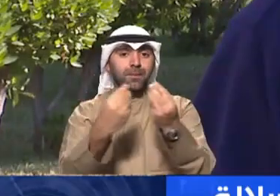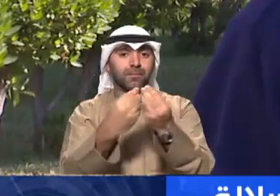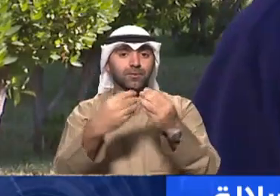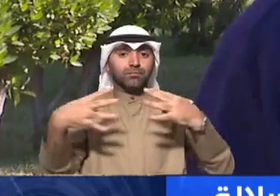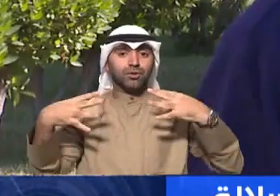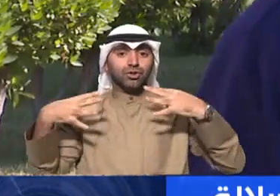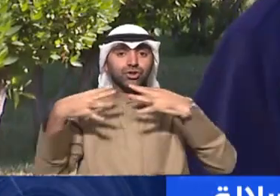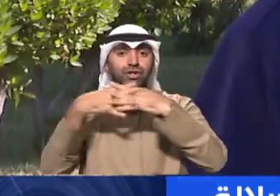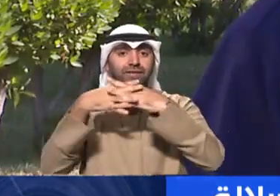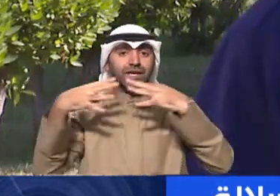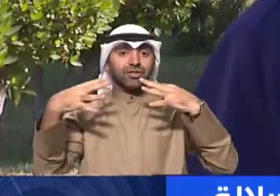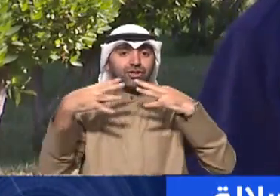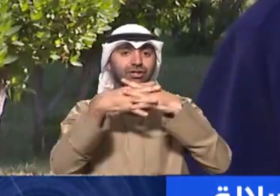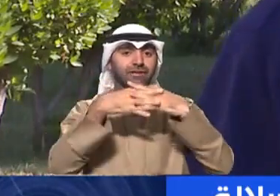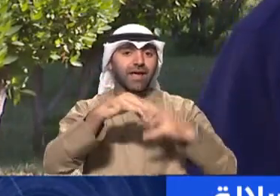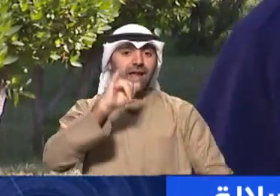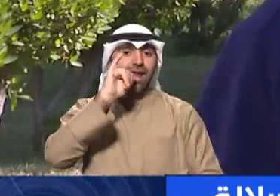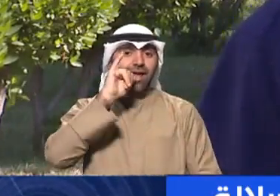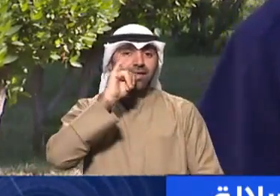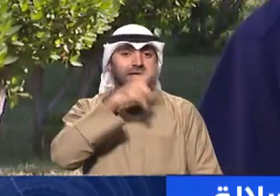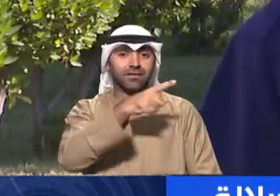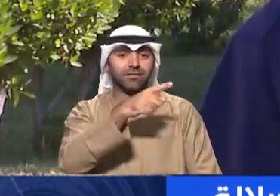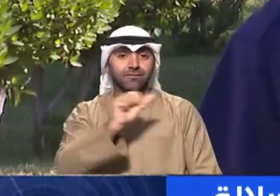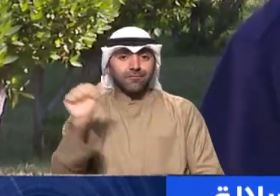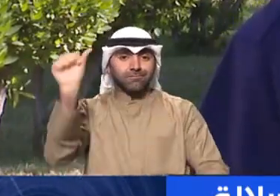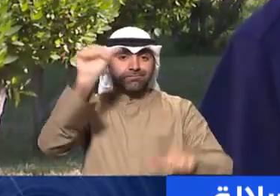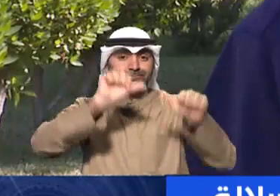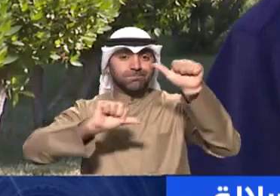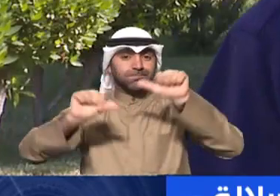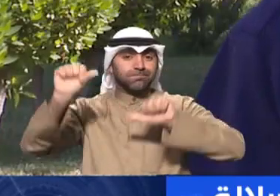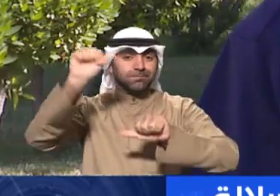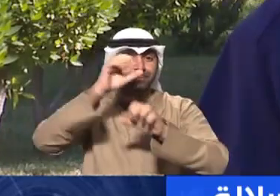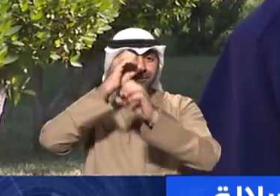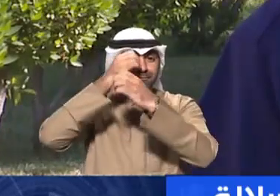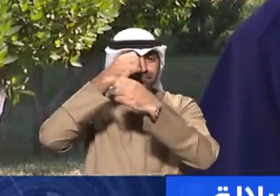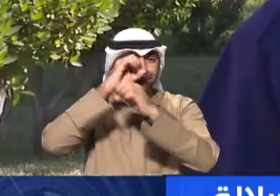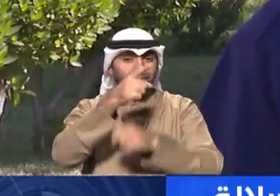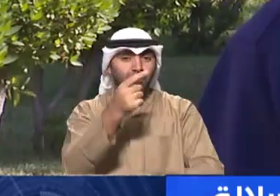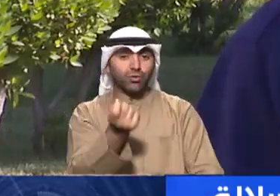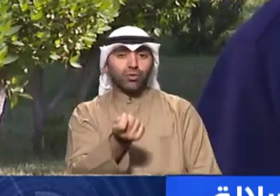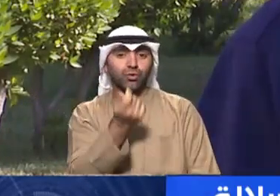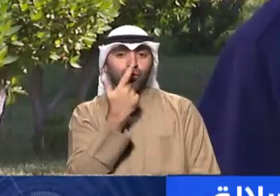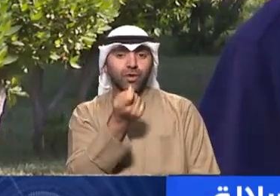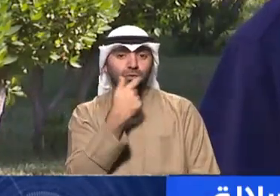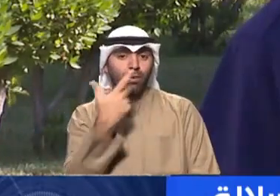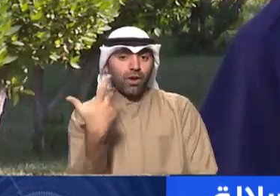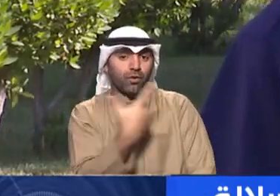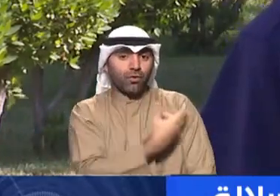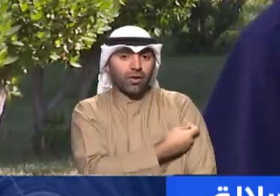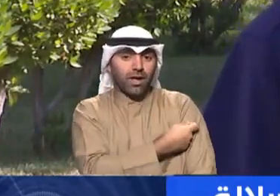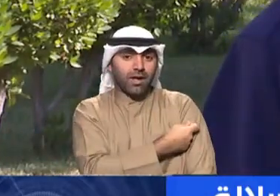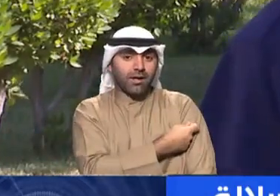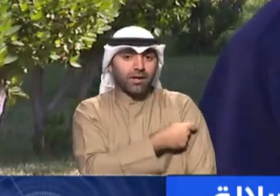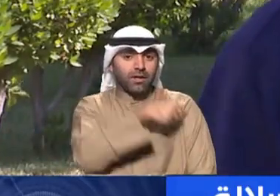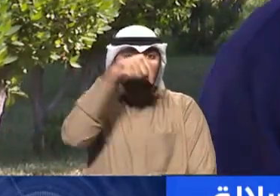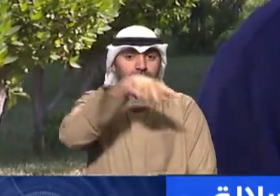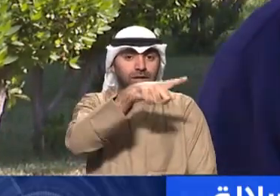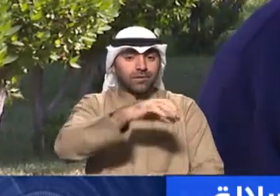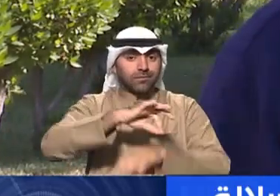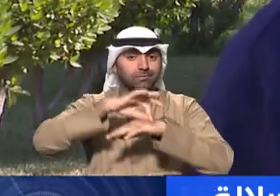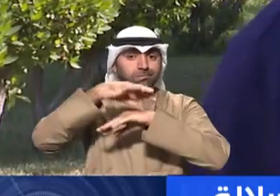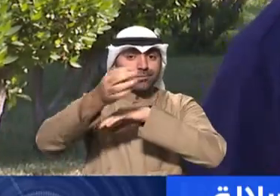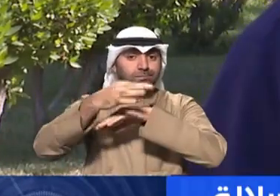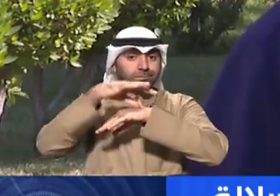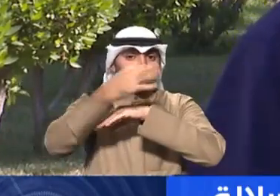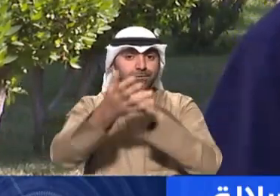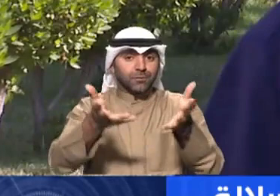فمن فترة لفترة راح يكتشفون أن في طفرات وراثية، وهذا شيء طبيعي. الآن في دول أخرى مثل الهند ومثل المكسيك مثل البرازيل،